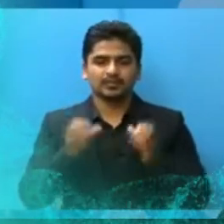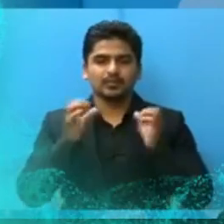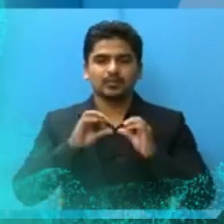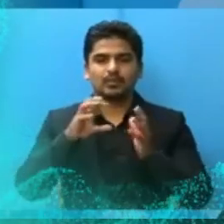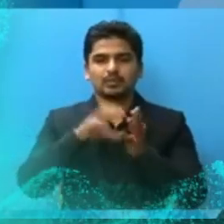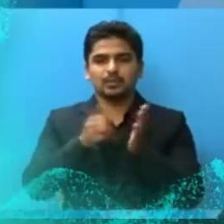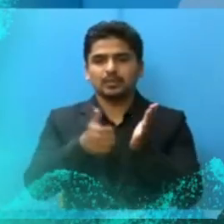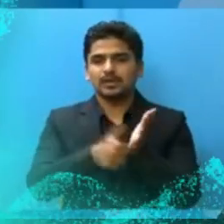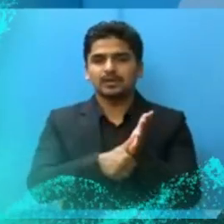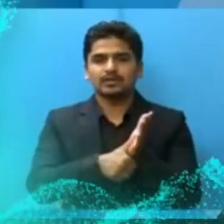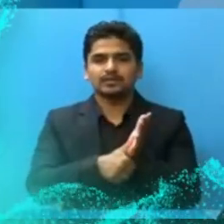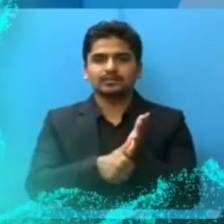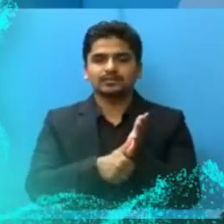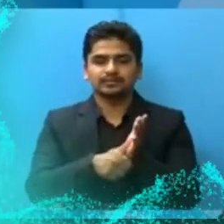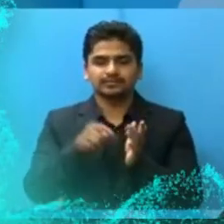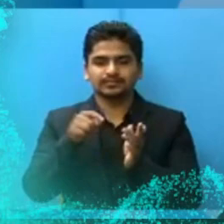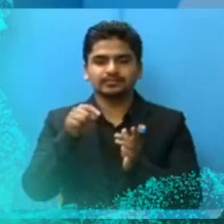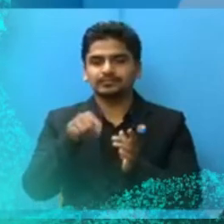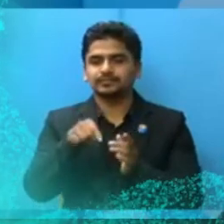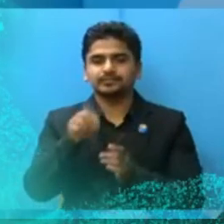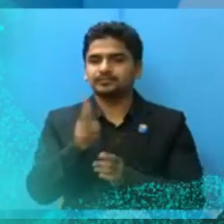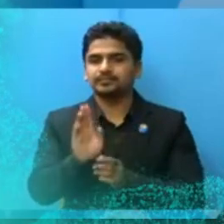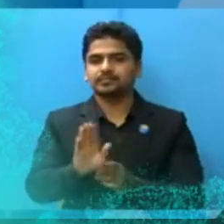प्रयोगशाला परीक्षण यस प्रकार छ।